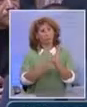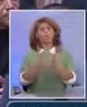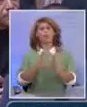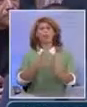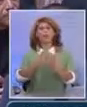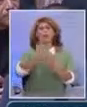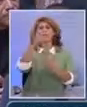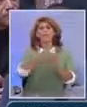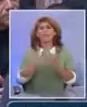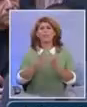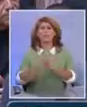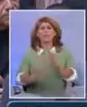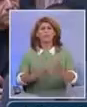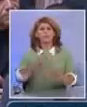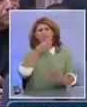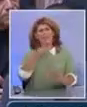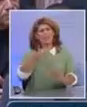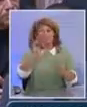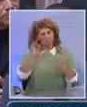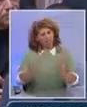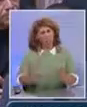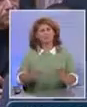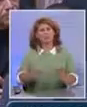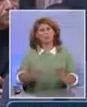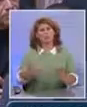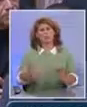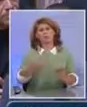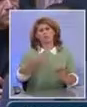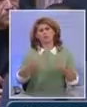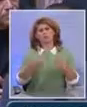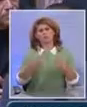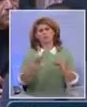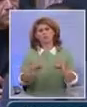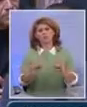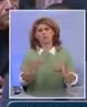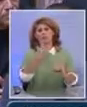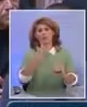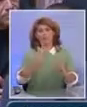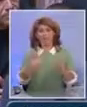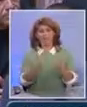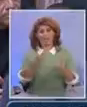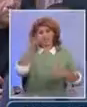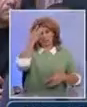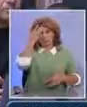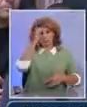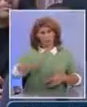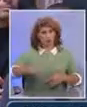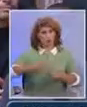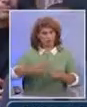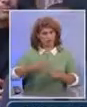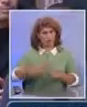Βήματος και έλεγε αυτά ακριβώς τα πράγματα και διδάσκει. Ότι δηλαδή η εθνική συνείδηση των Ελλήνων